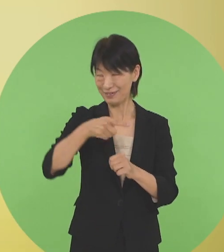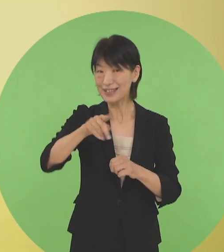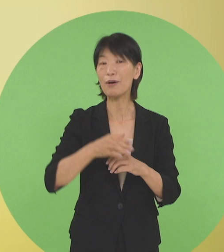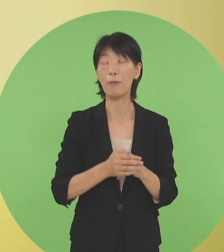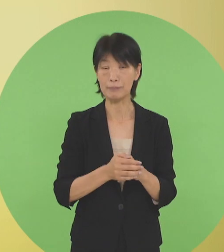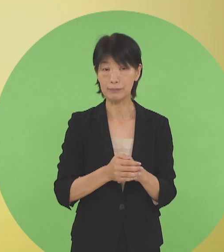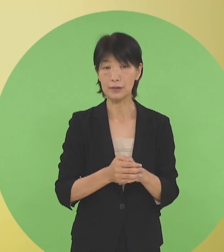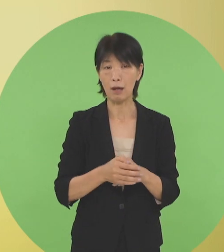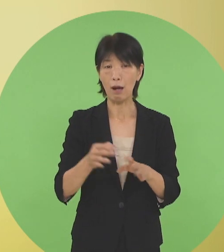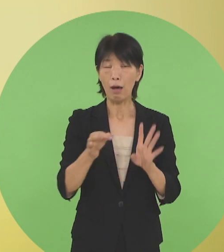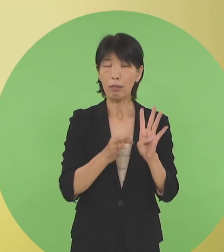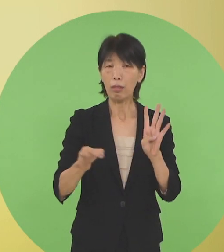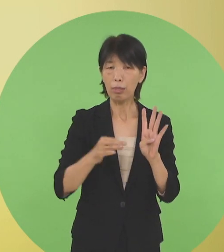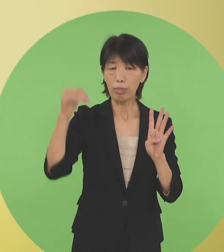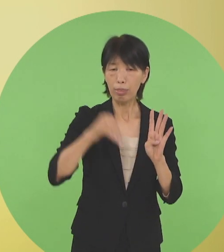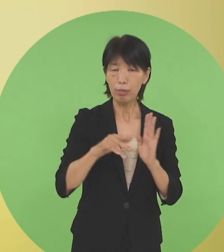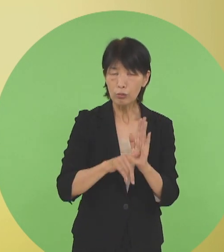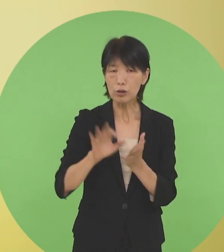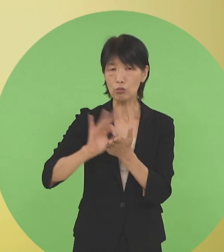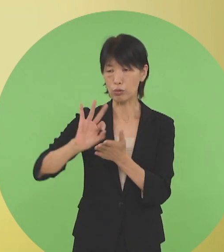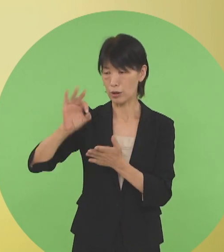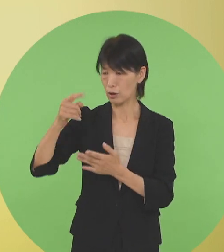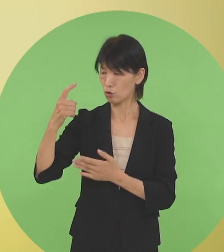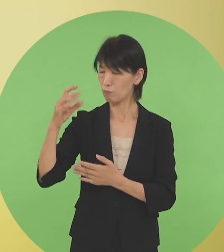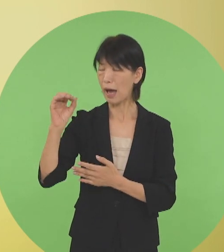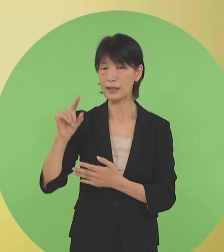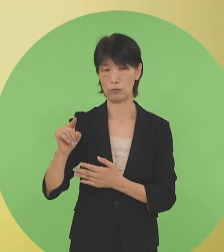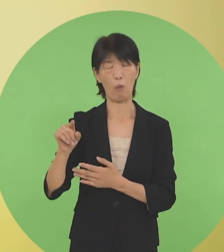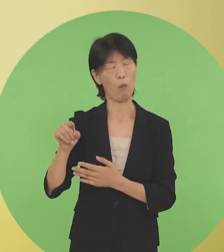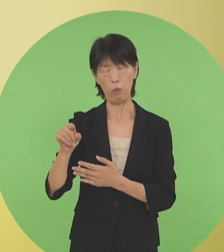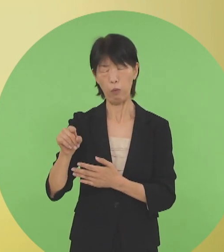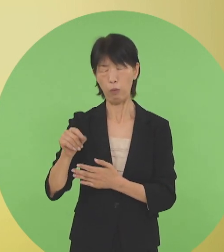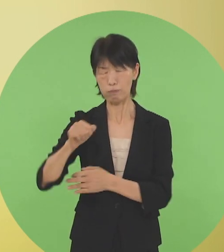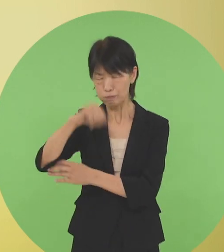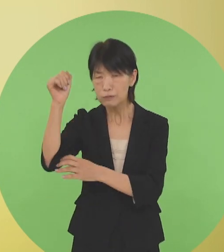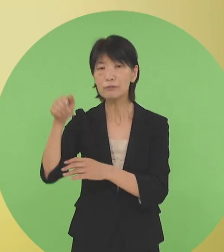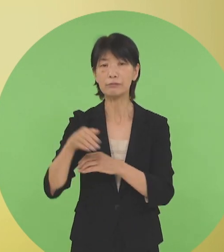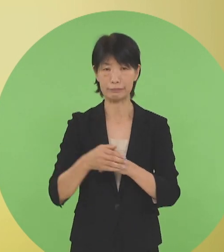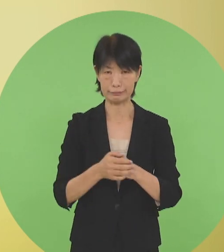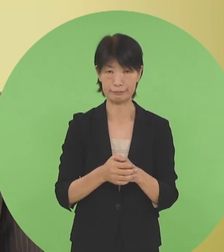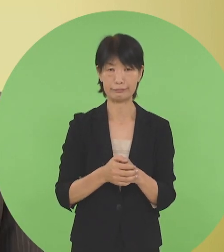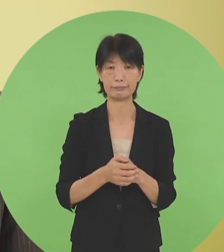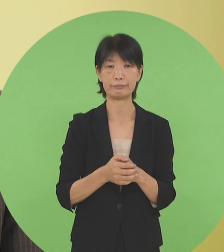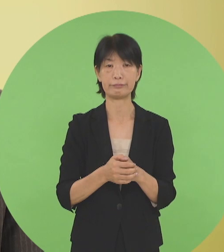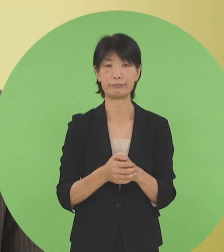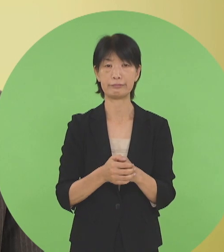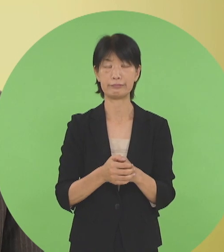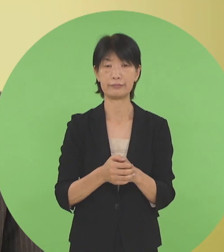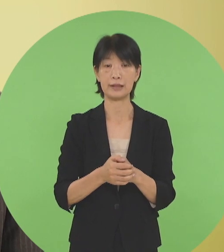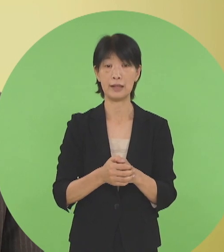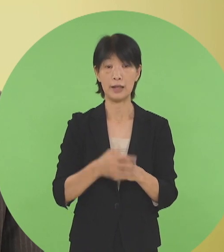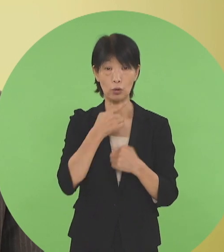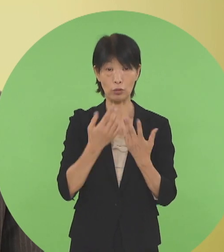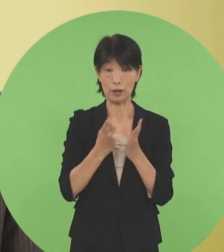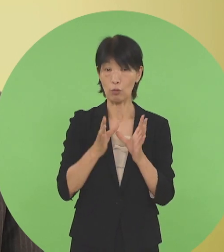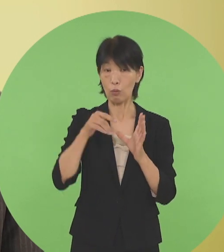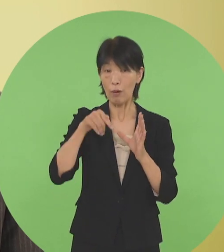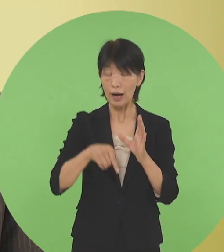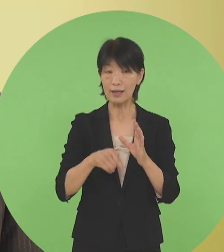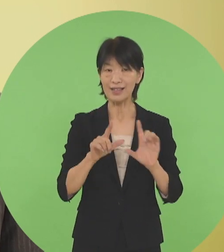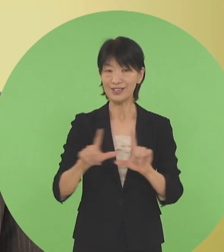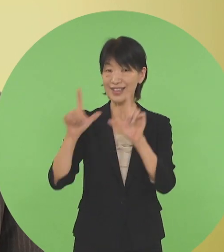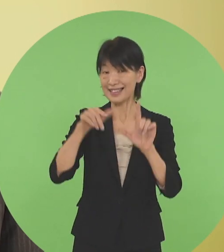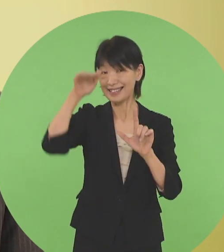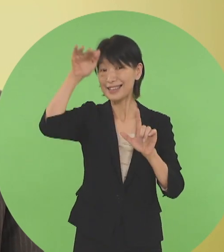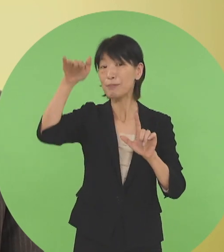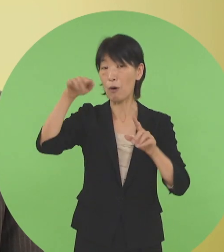景気が悪化しているときに消費税 10% など絶対にやってはなりません。日本共産党は暮らしに